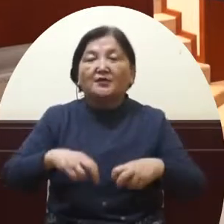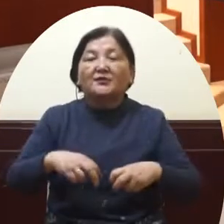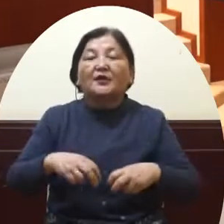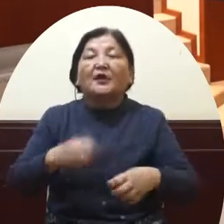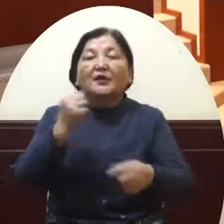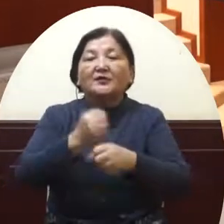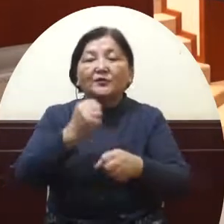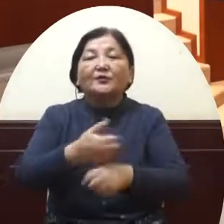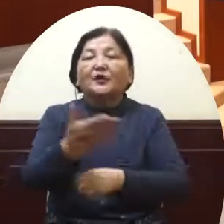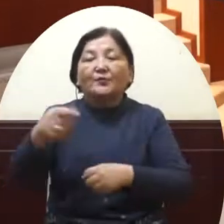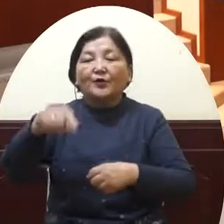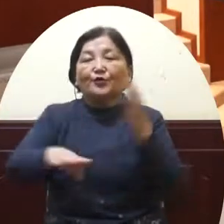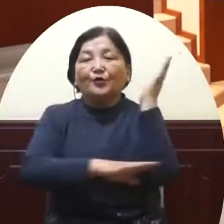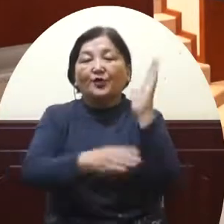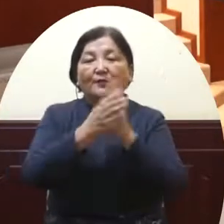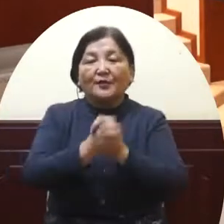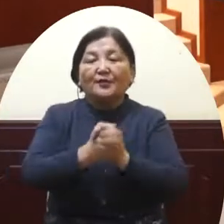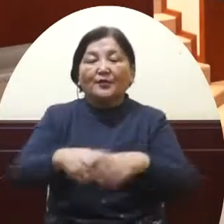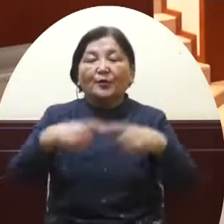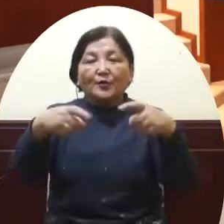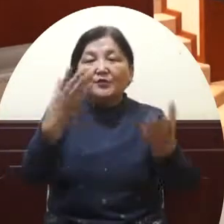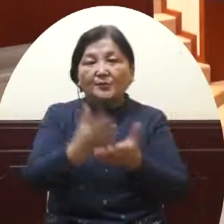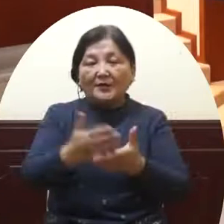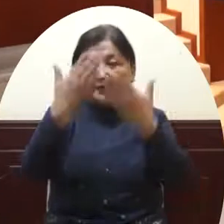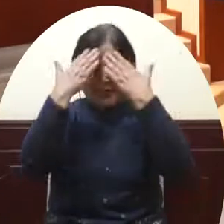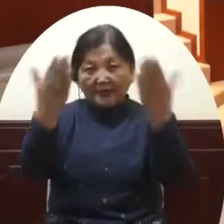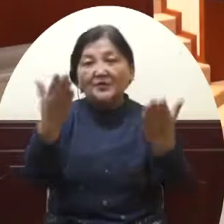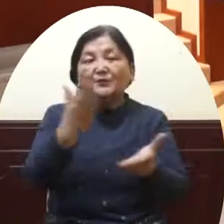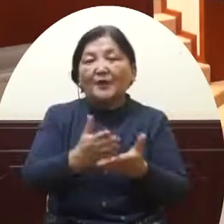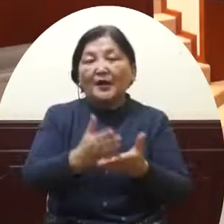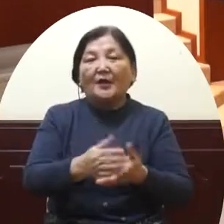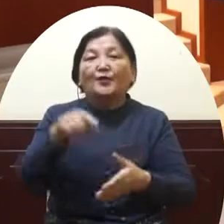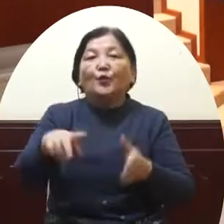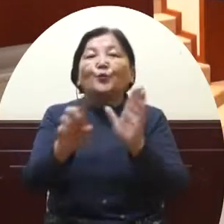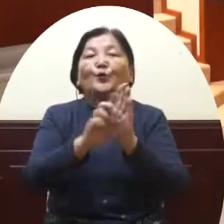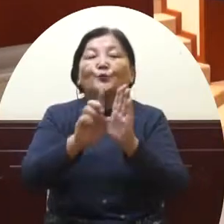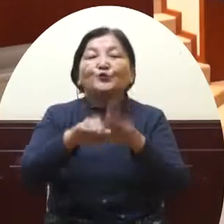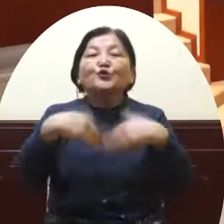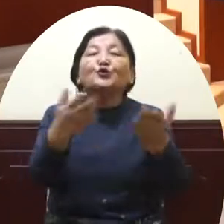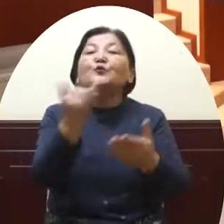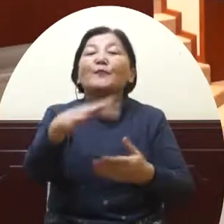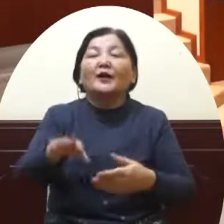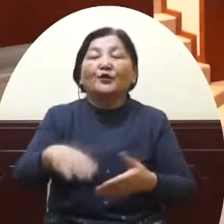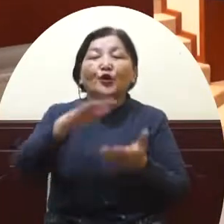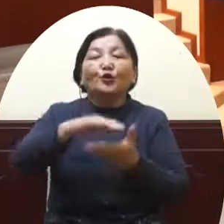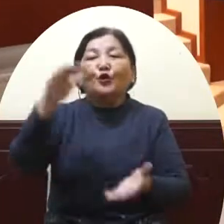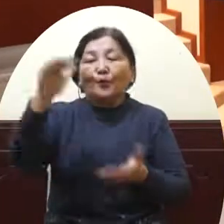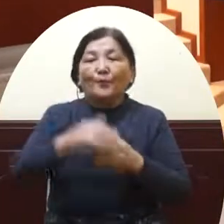энэ өдрийн мэндийг хүргэе. Талархаж байгаагаа бас дамжуулж байна. Ийм боломж олгоно гэдэг бол бас их том